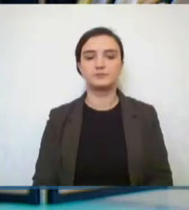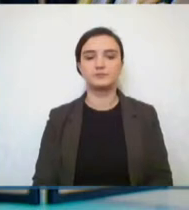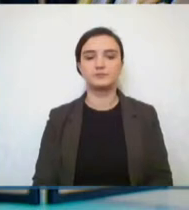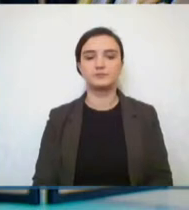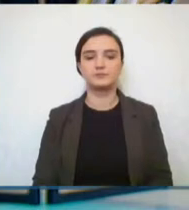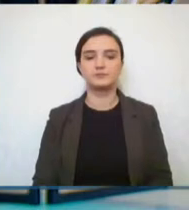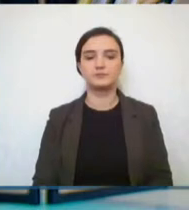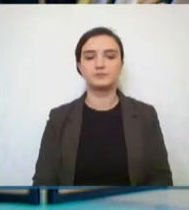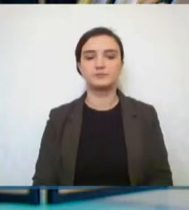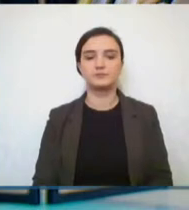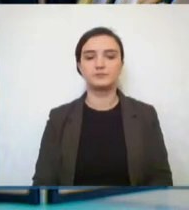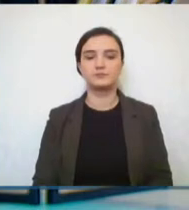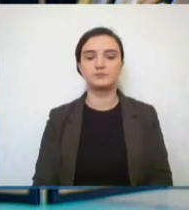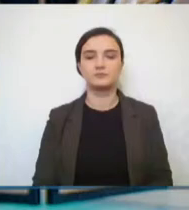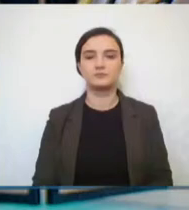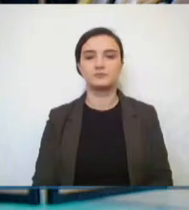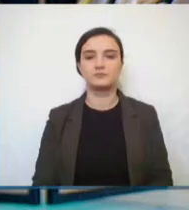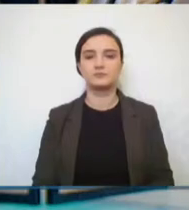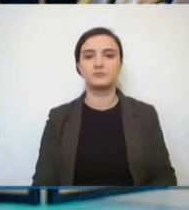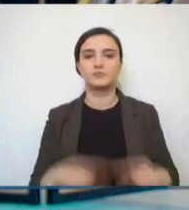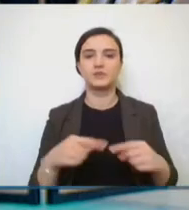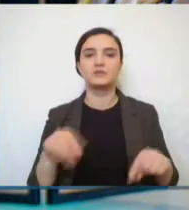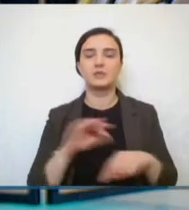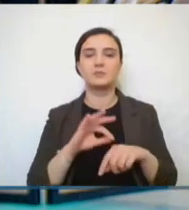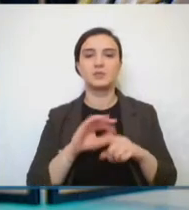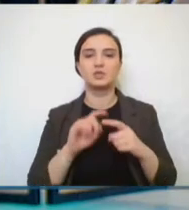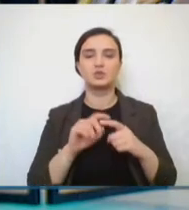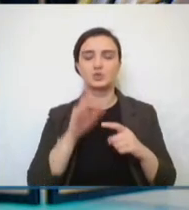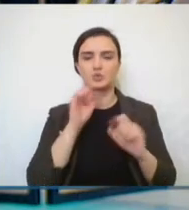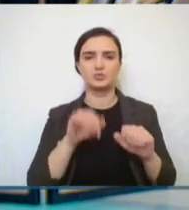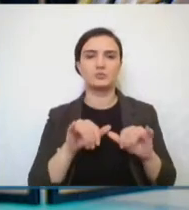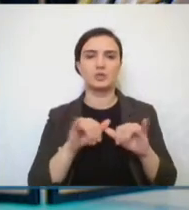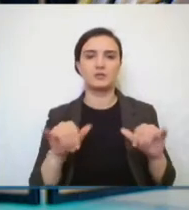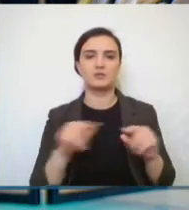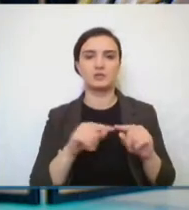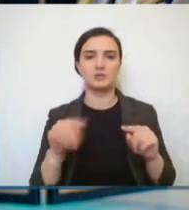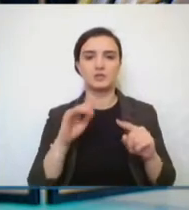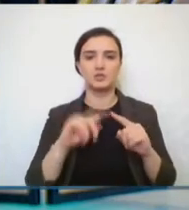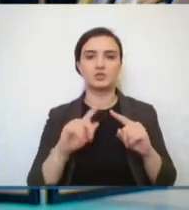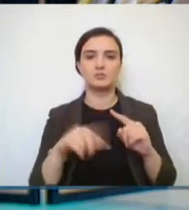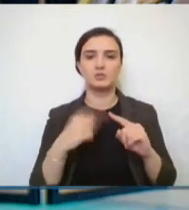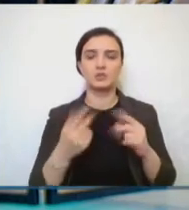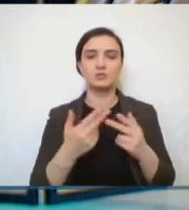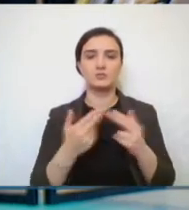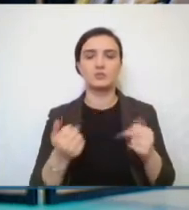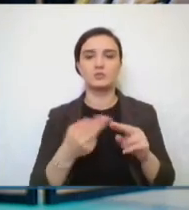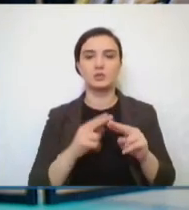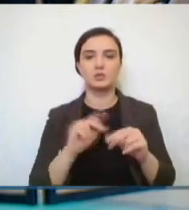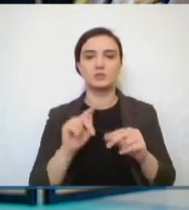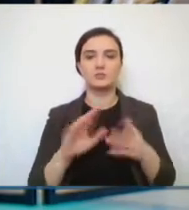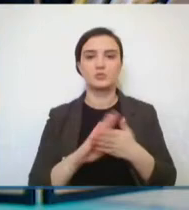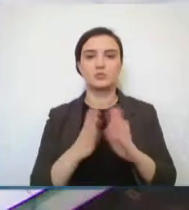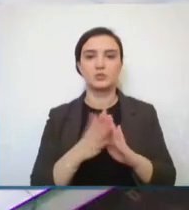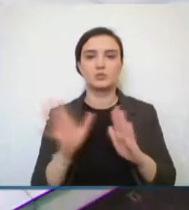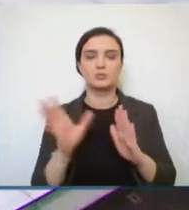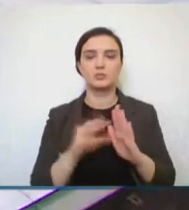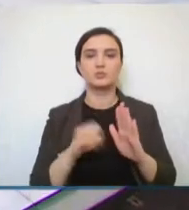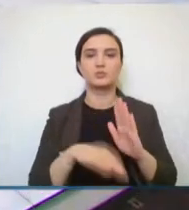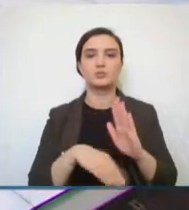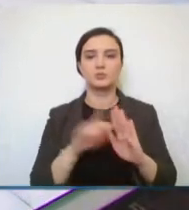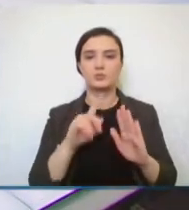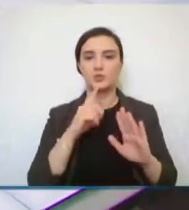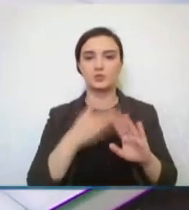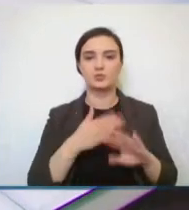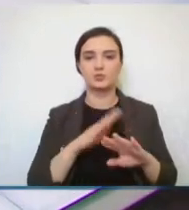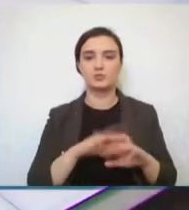სხვადასხვა ინფექციური თუ არაინფექციური დაავადების შემდეგ. რასაკვირველია, ეს მდგომარეობას შედარებით ართულებს, მაგრამ ისე